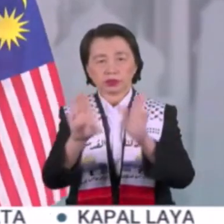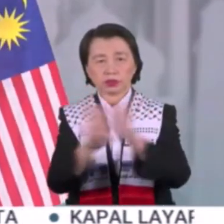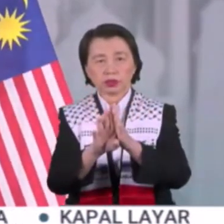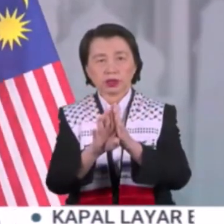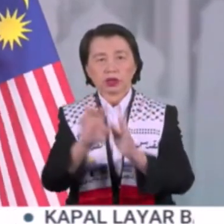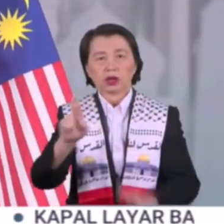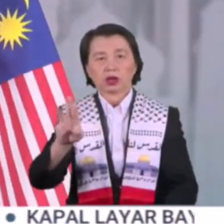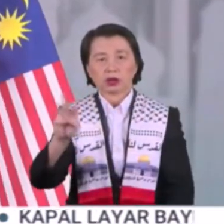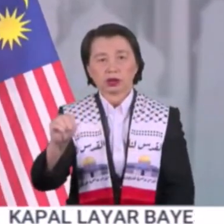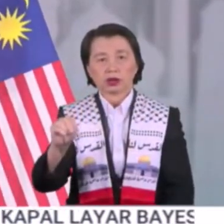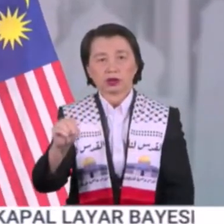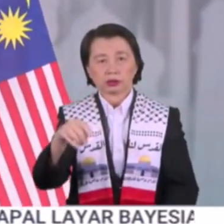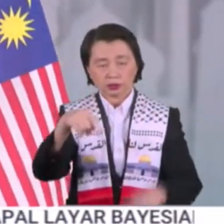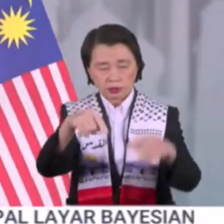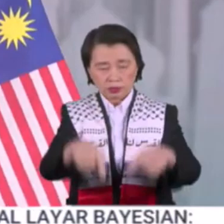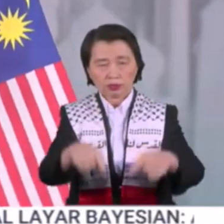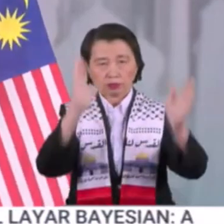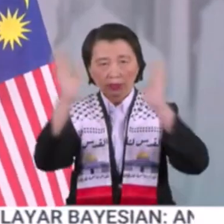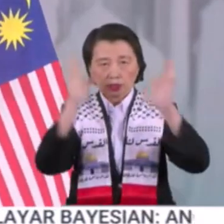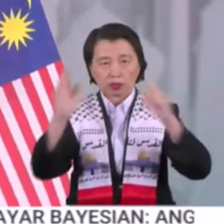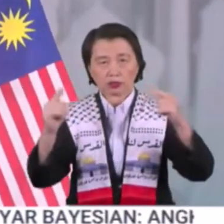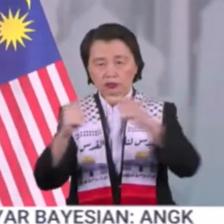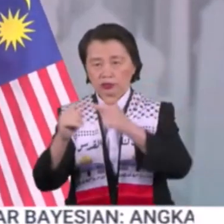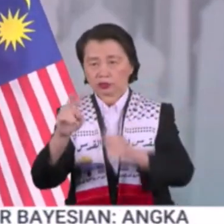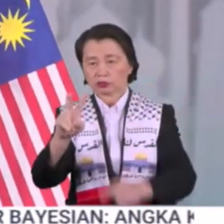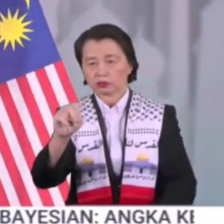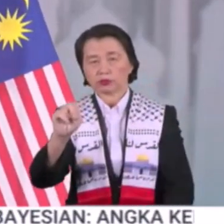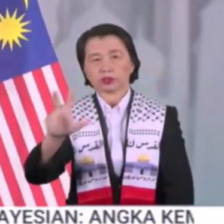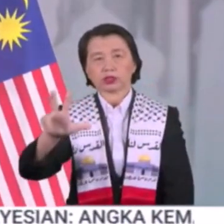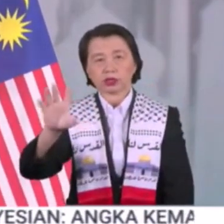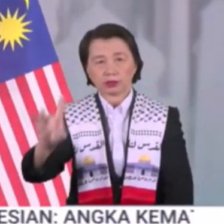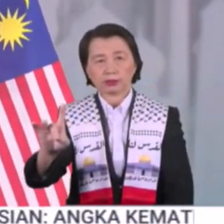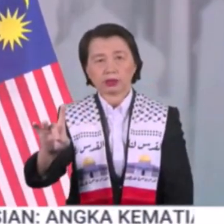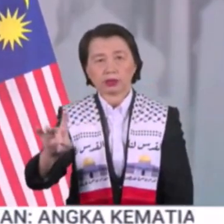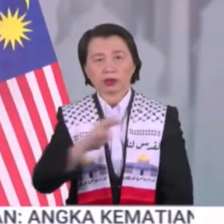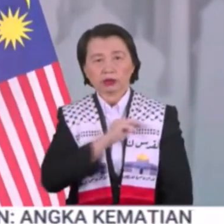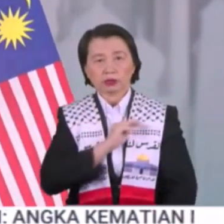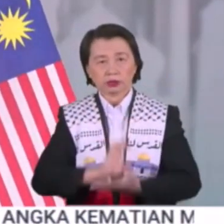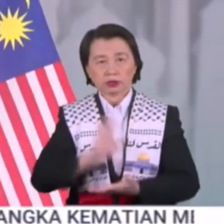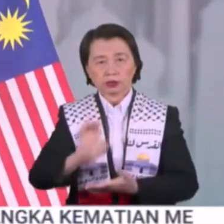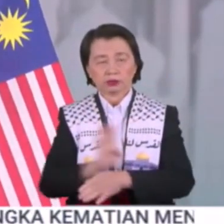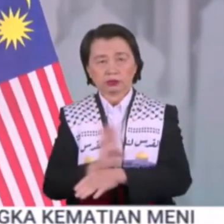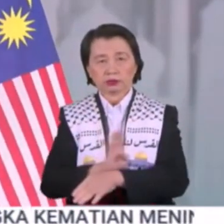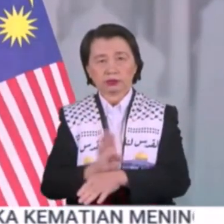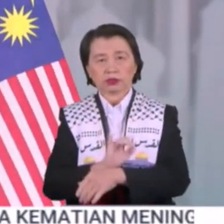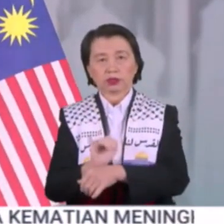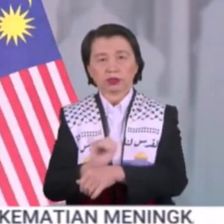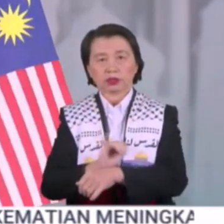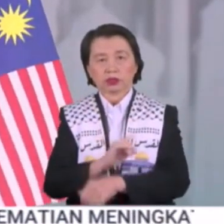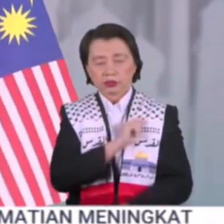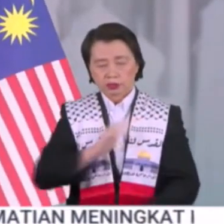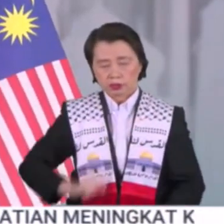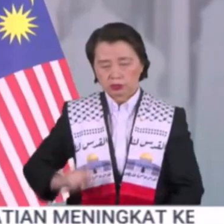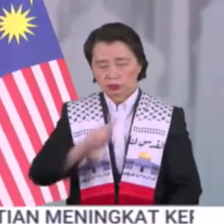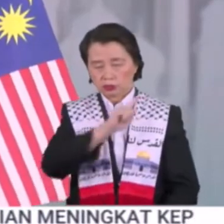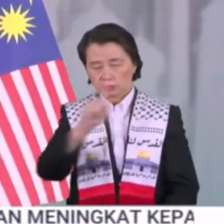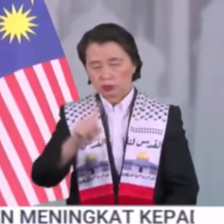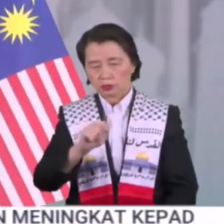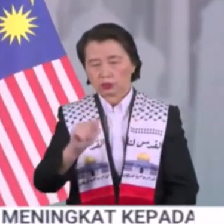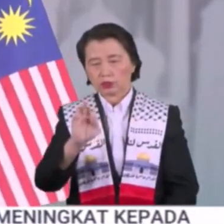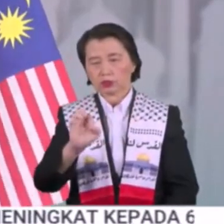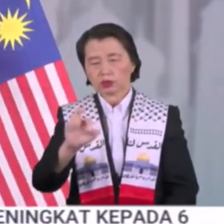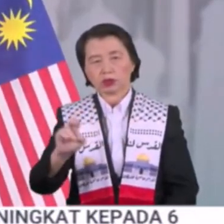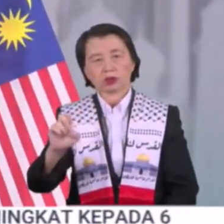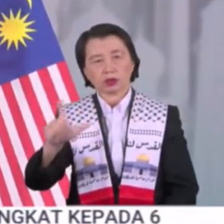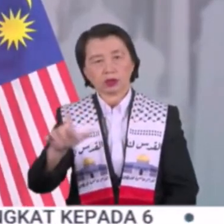29.2 bilion di Malaysia sehingga 2038 menteri pelaburan perdagangan dan industri Tengku Datuk Seri zafrul